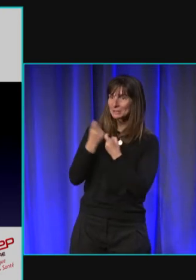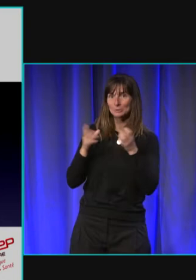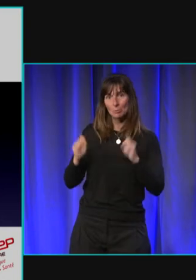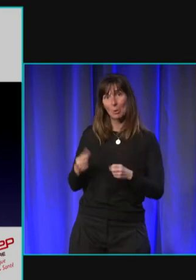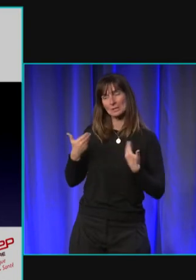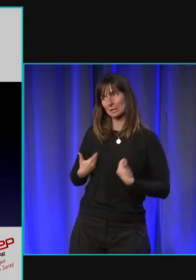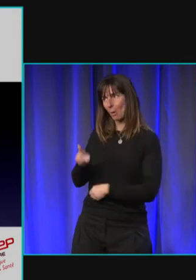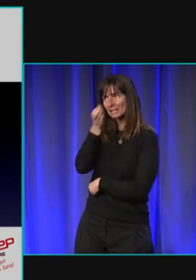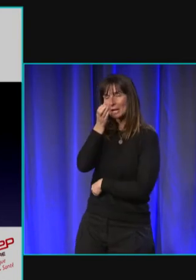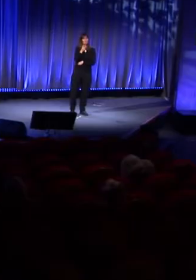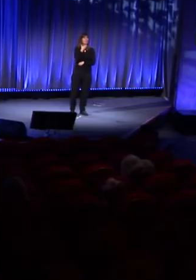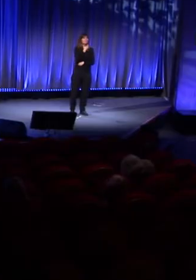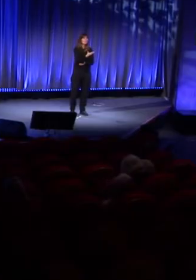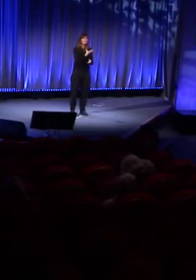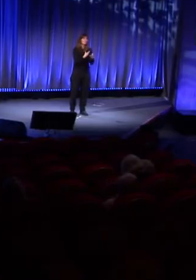sujet. Je vous remercie beaucoup.